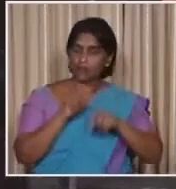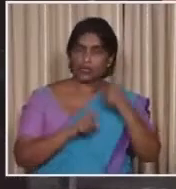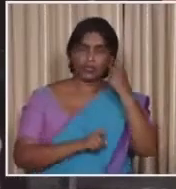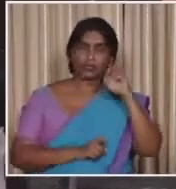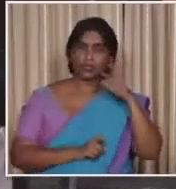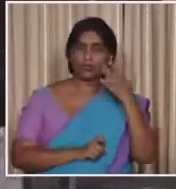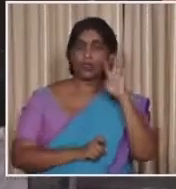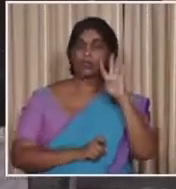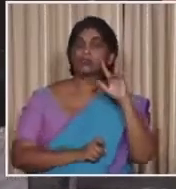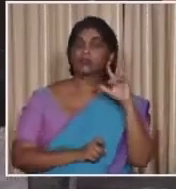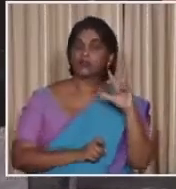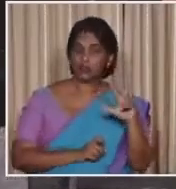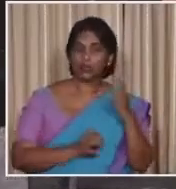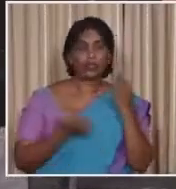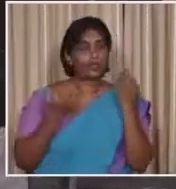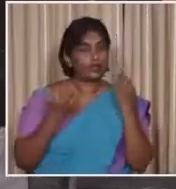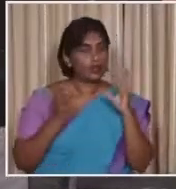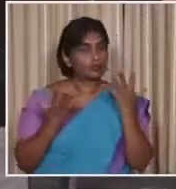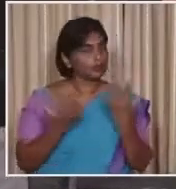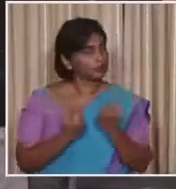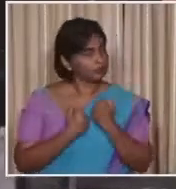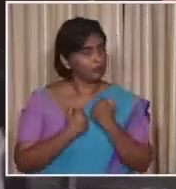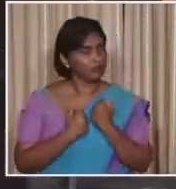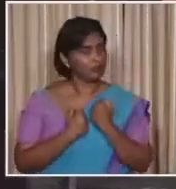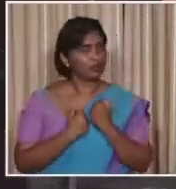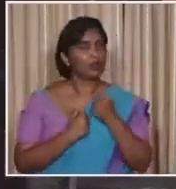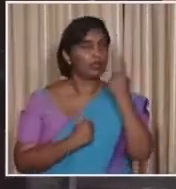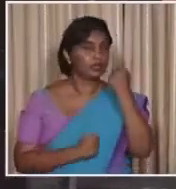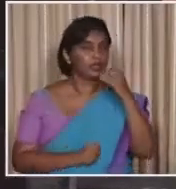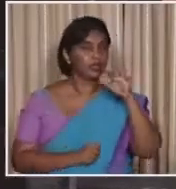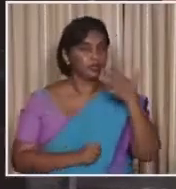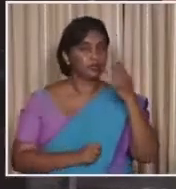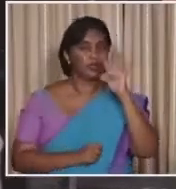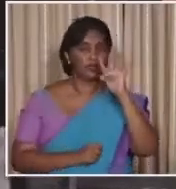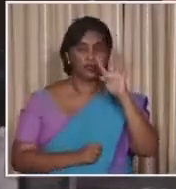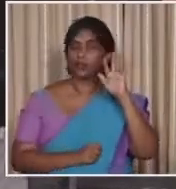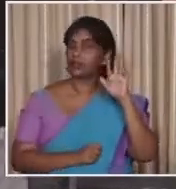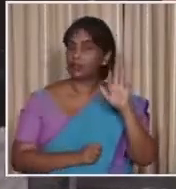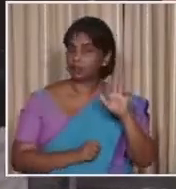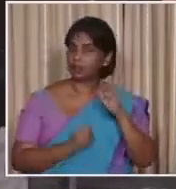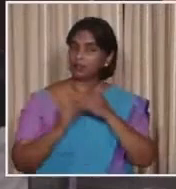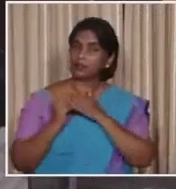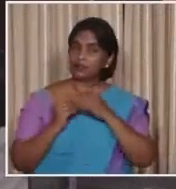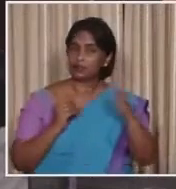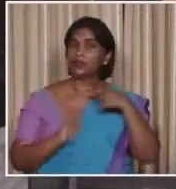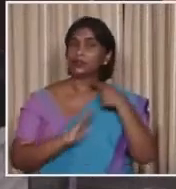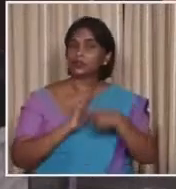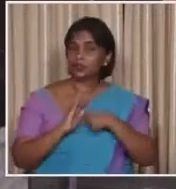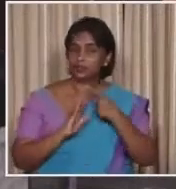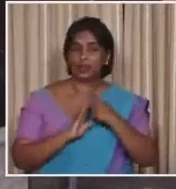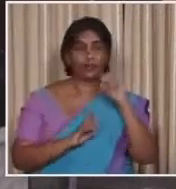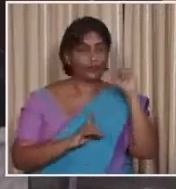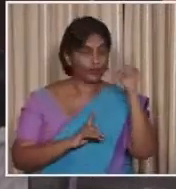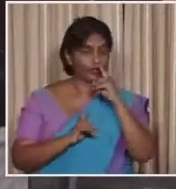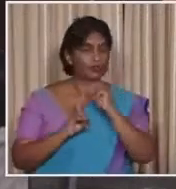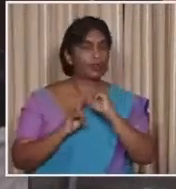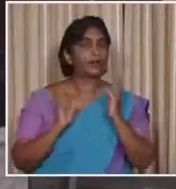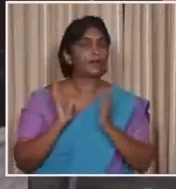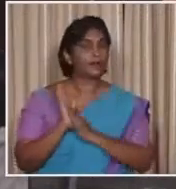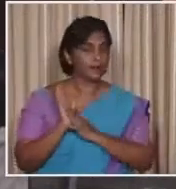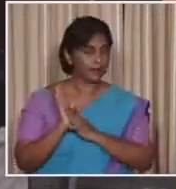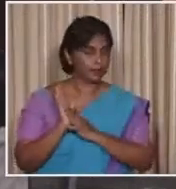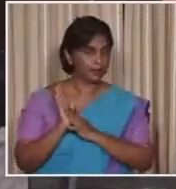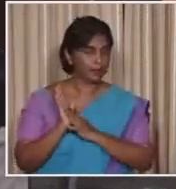ล่ยังไงชุดันเดียร์มาได้เดินได้ลุนับปีอุ้มบดามันดียังไงอินมุดลาบดีพิรดมราษฎรยินเ